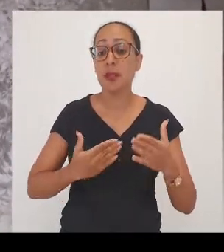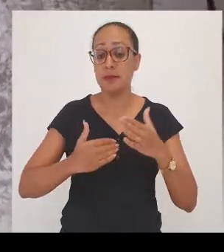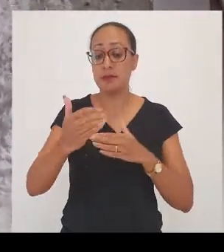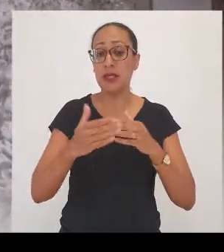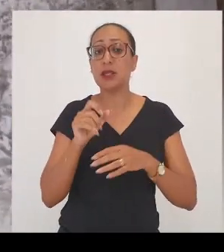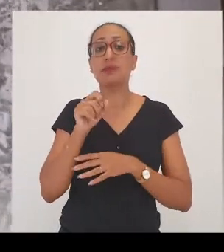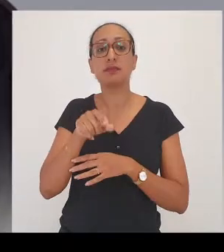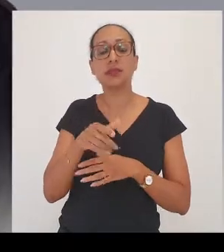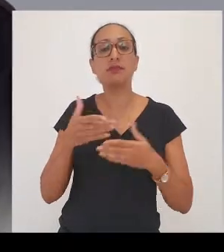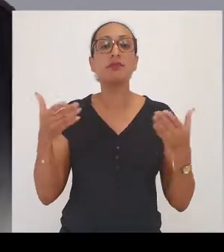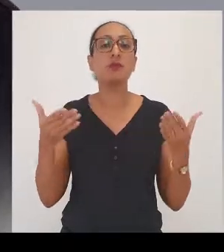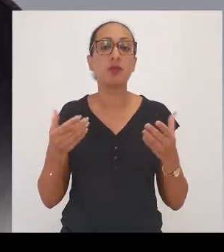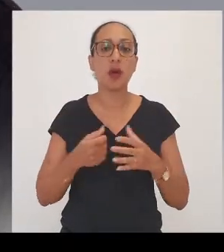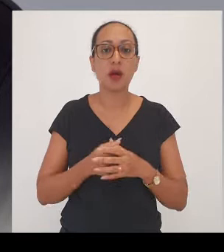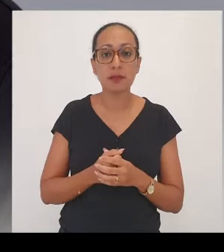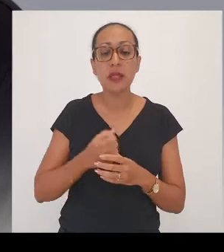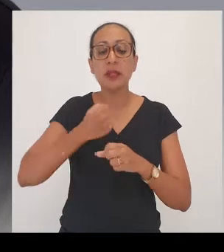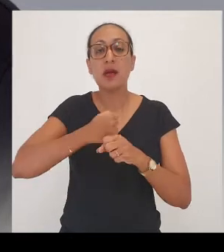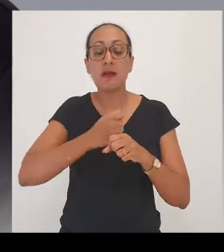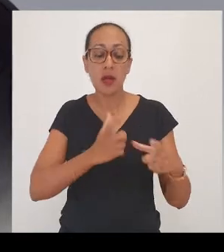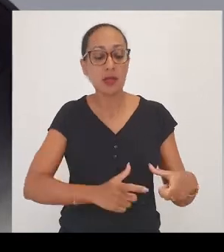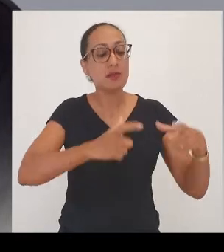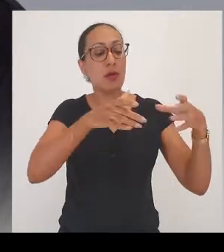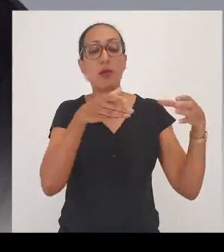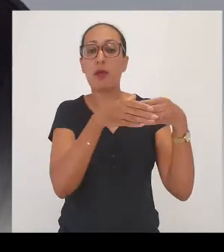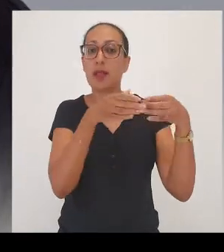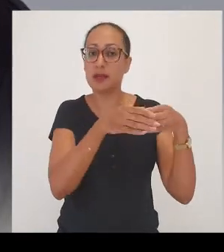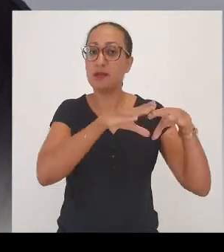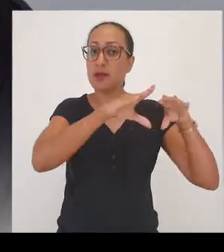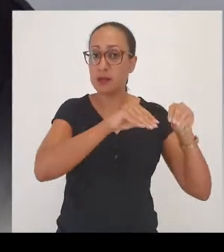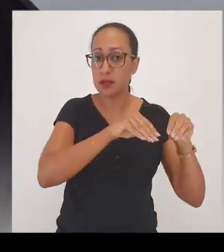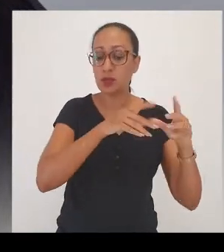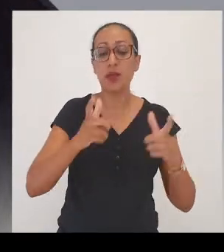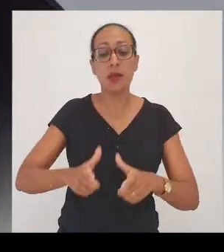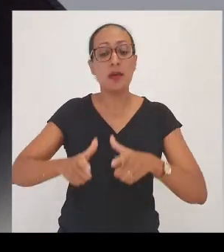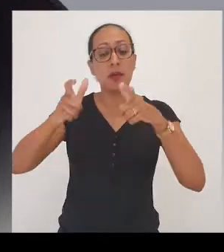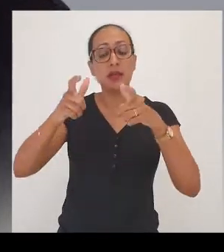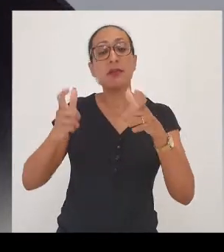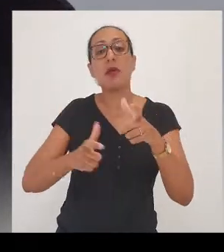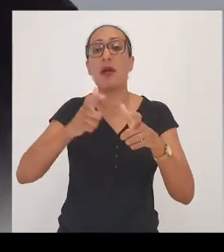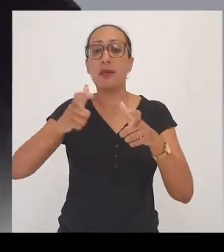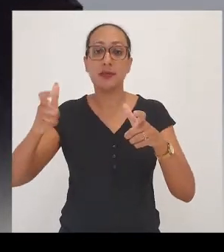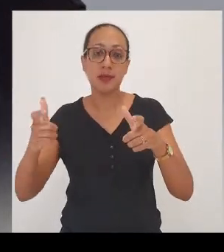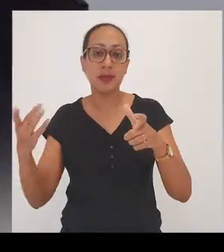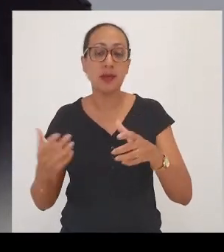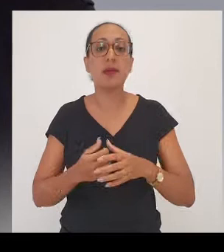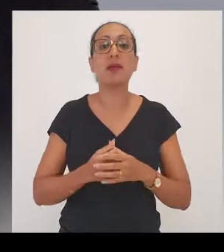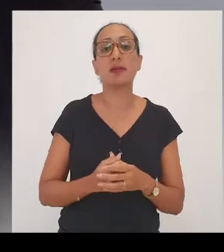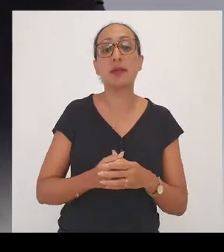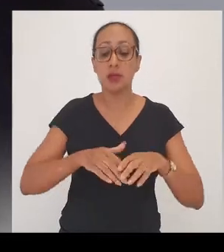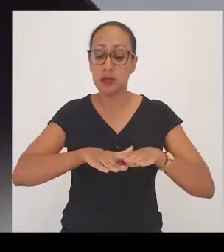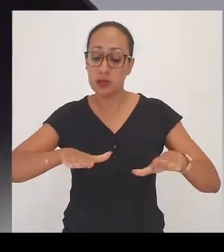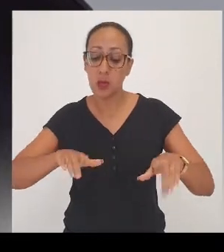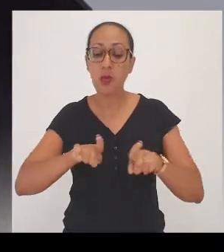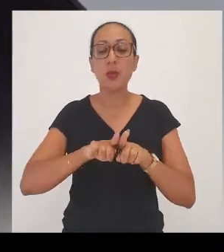L'activité de carrelage de la société Square se décline principalement sur des immeubles collectifs d'habitation et des bâtiments industriels,